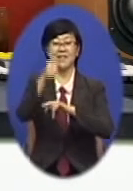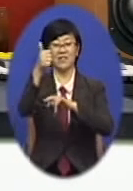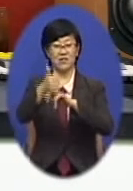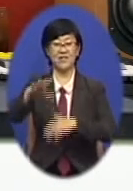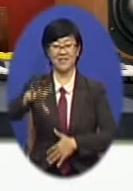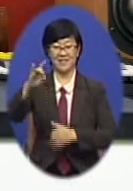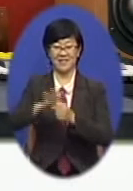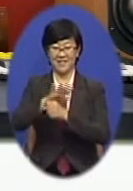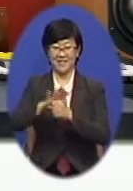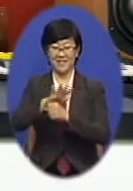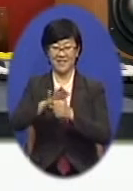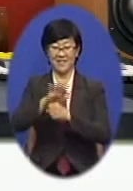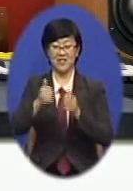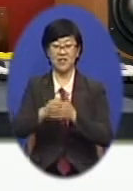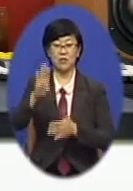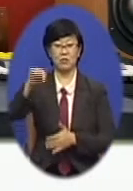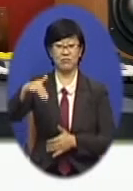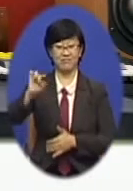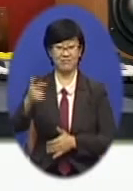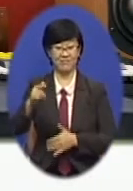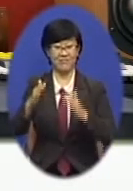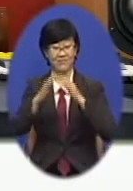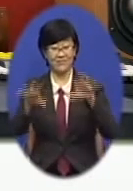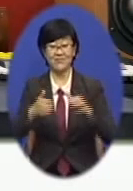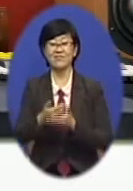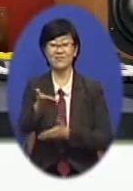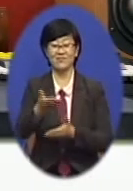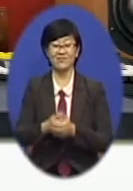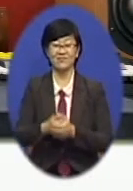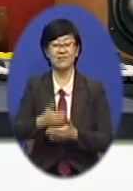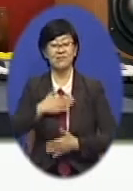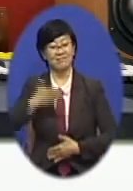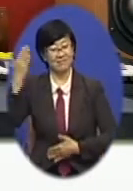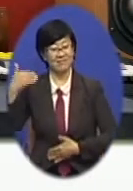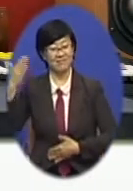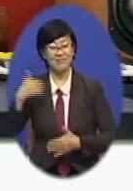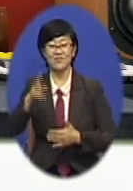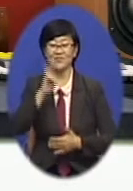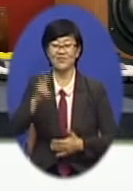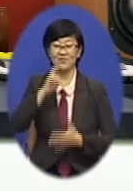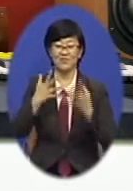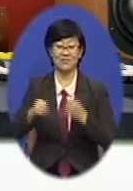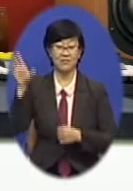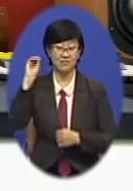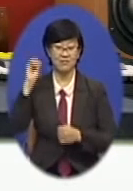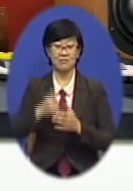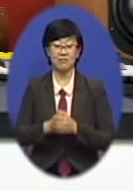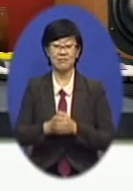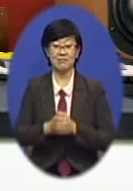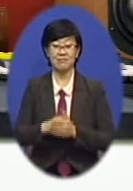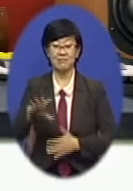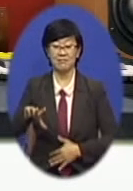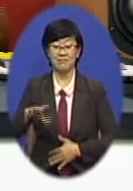아, 북촌마을 산다는 네, 우리 남근은. 야, 네. 저도 옛날에 그 노래 많이 들었어요. 그런데 네.